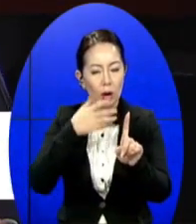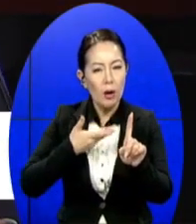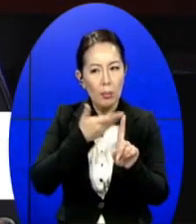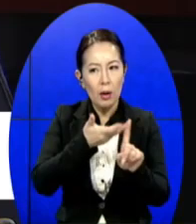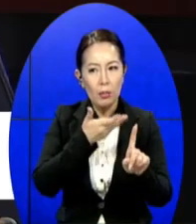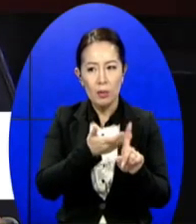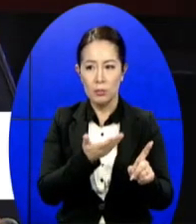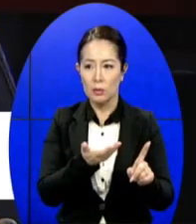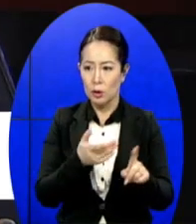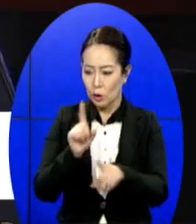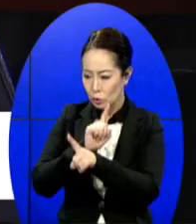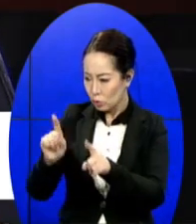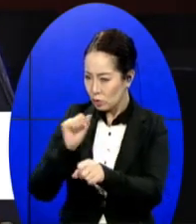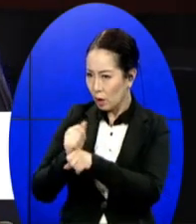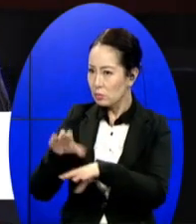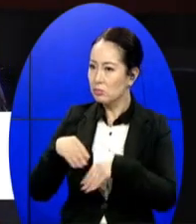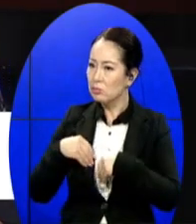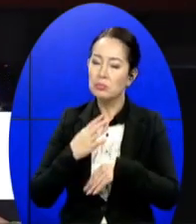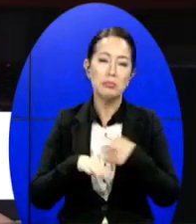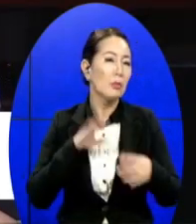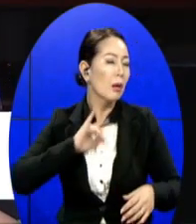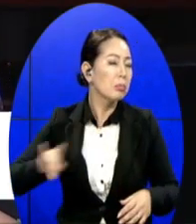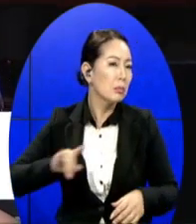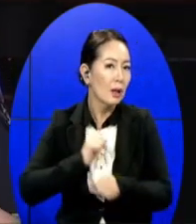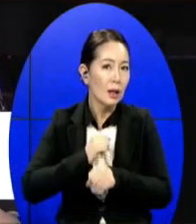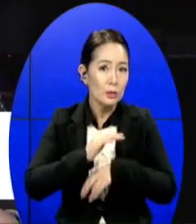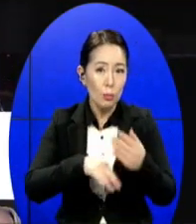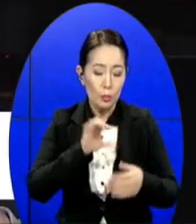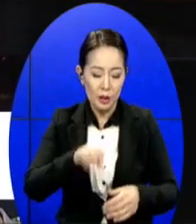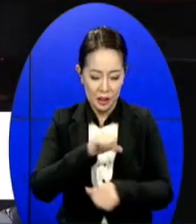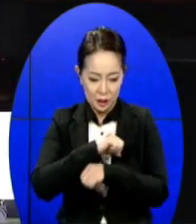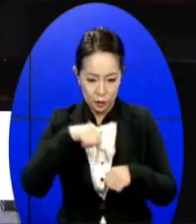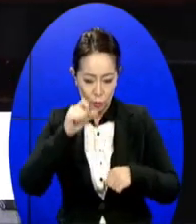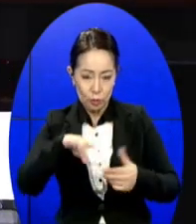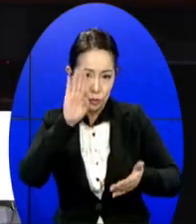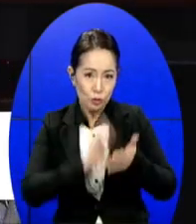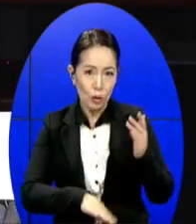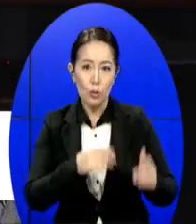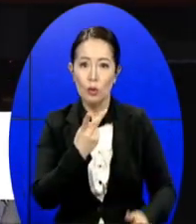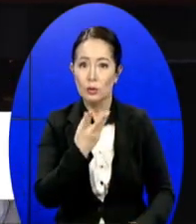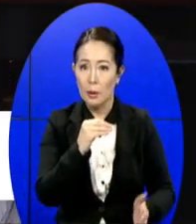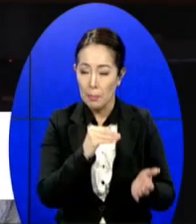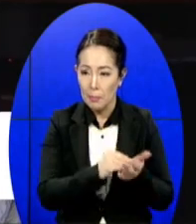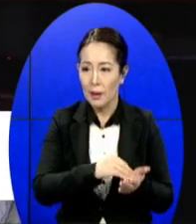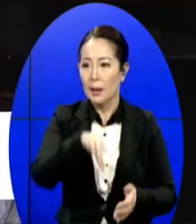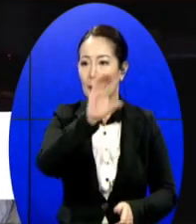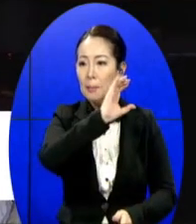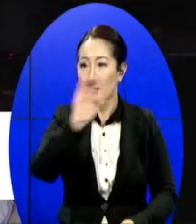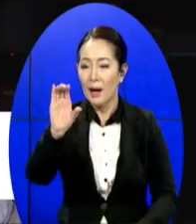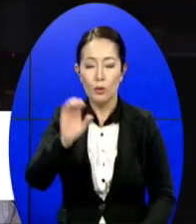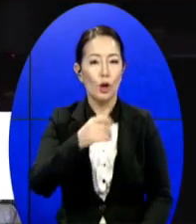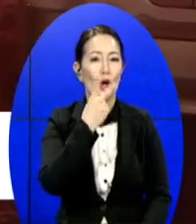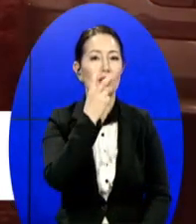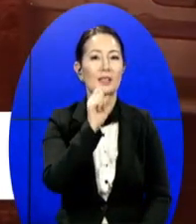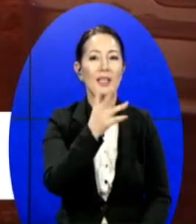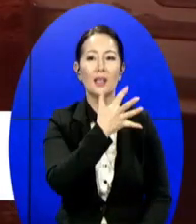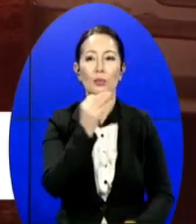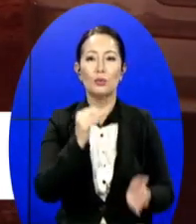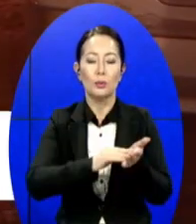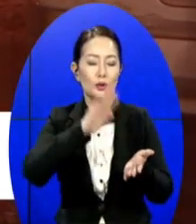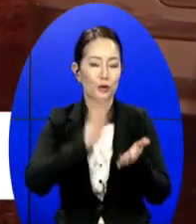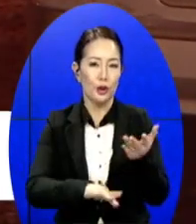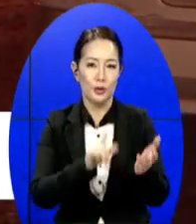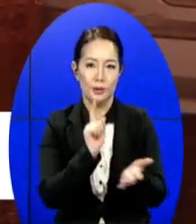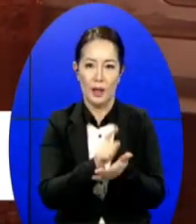одоо зөрчиж ажиллах юм бол иргэний 250 сая төгрөгөөр торгодог байна. За хуулийн этгээдэг бол 2 сая 500 сая төгрөгөөр торгоно.